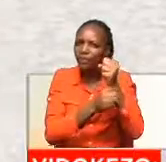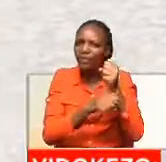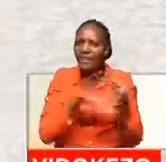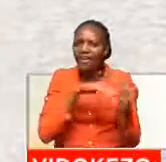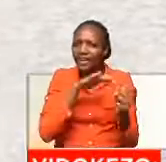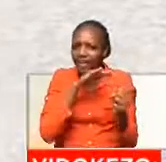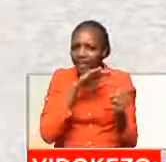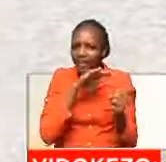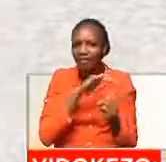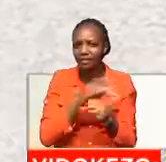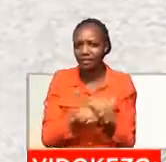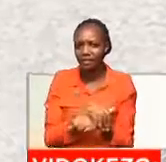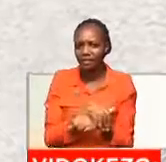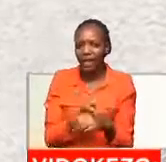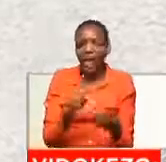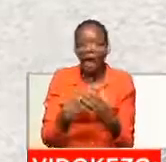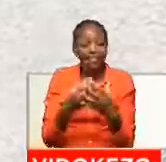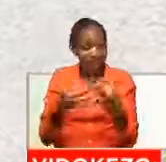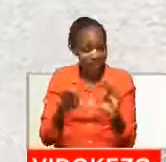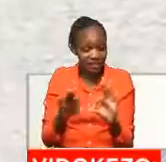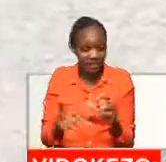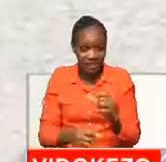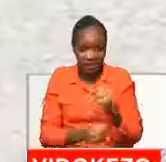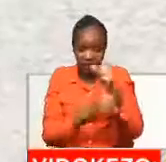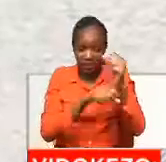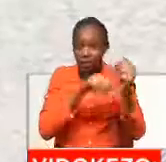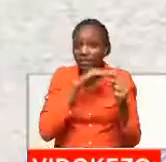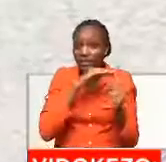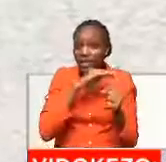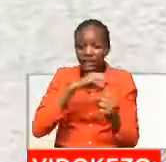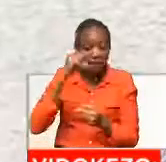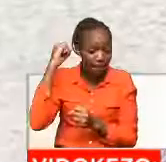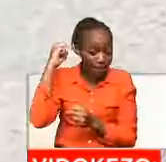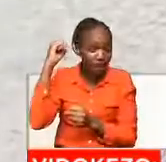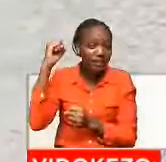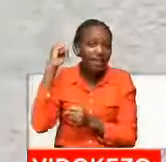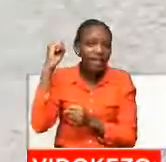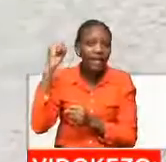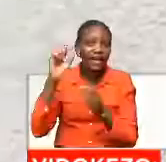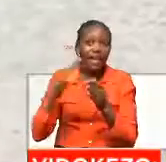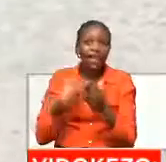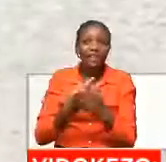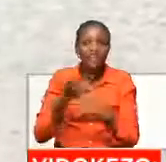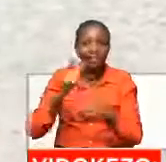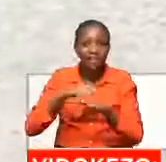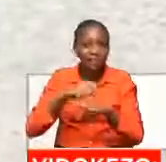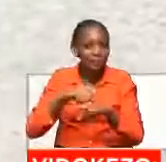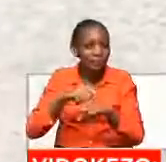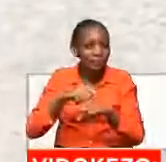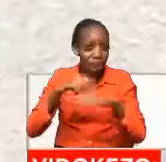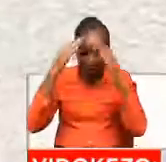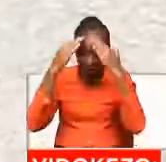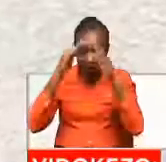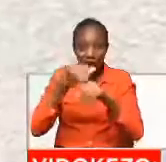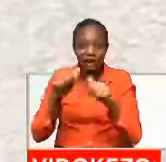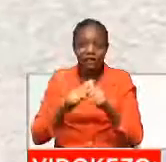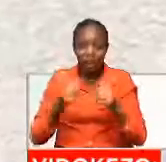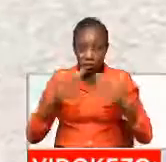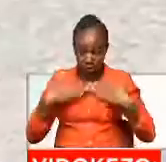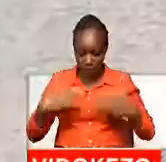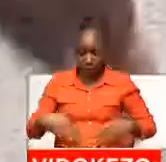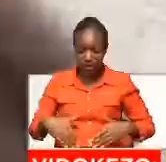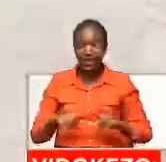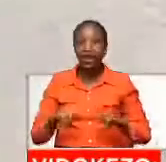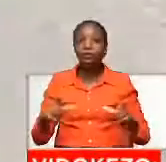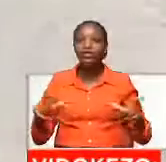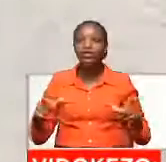kisiasa. Na kama yeye ni mwandani wa Raila Odinga kwa masuala ya kisiasa, hata ukiangalia body language yake,